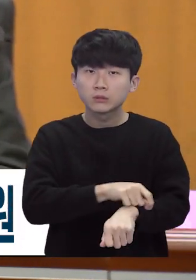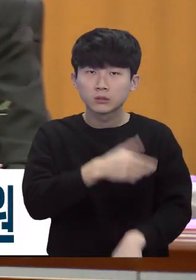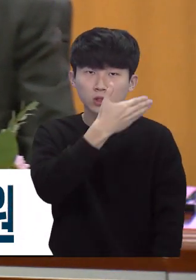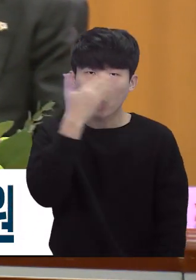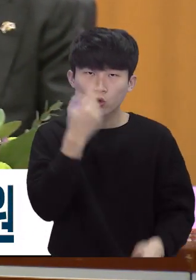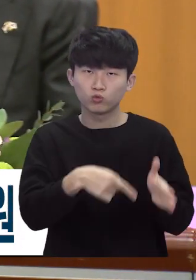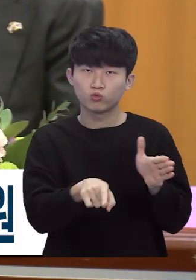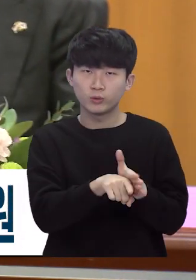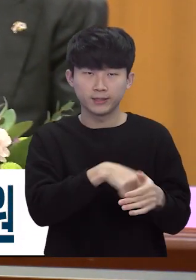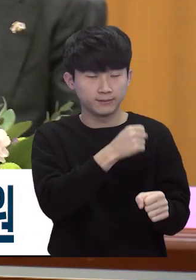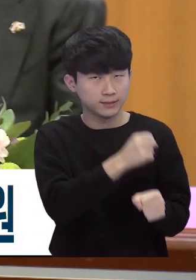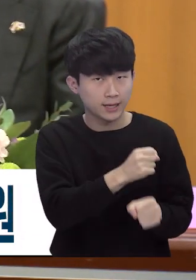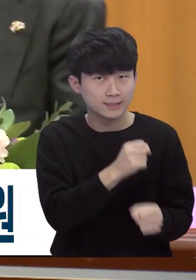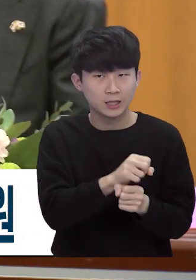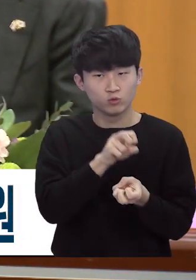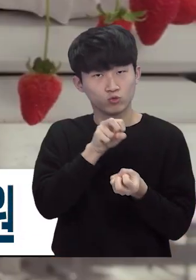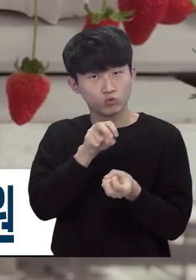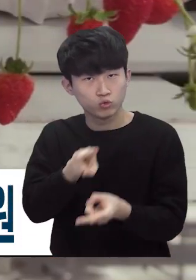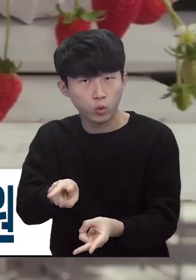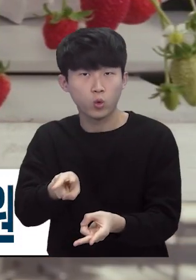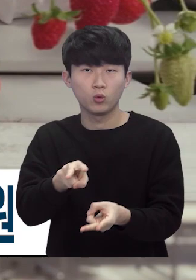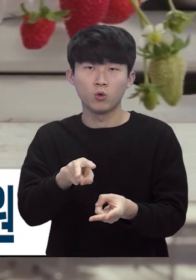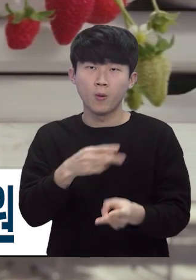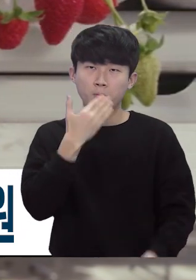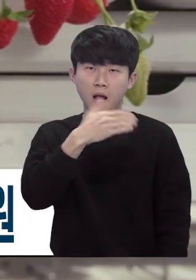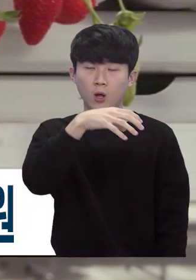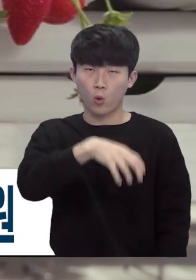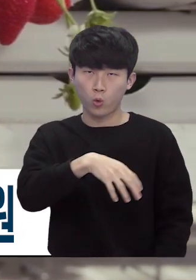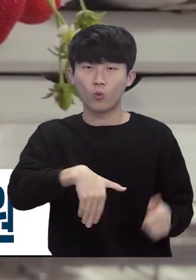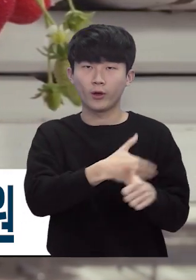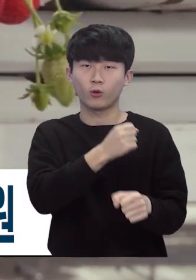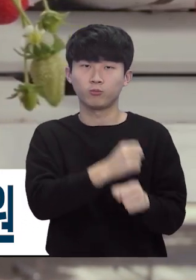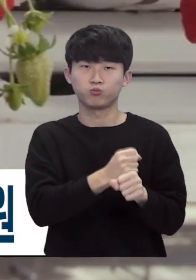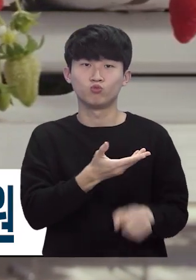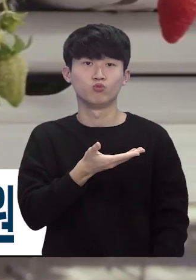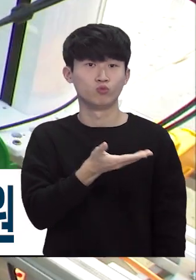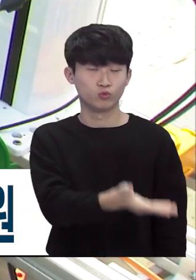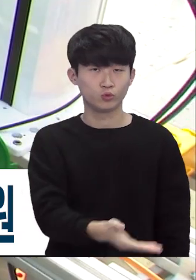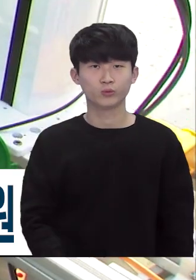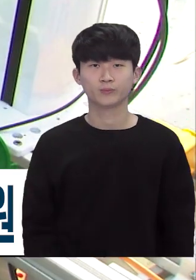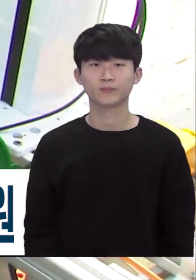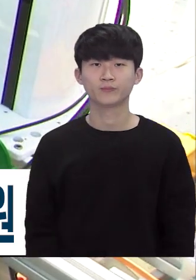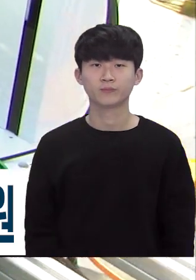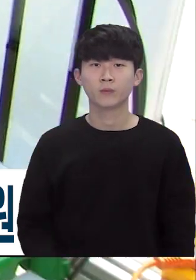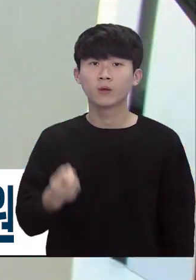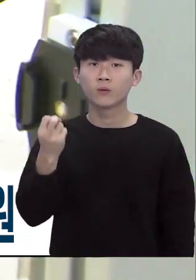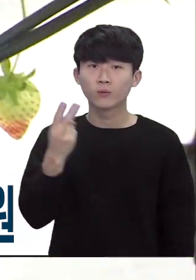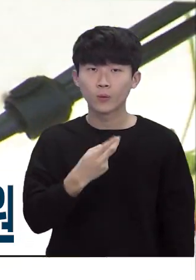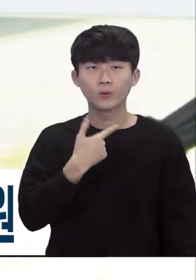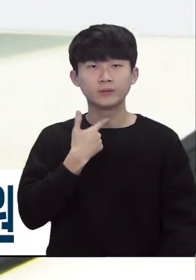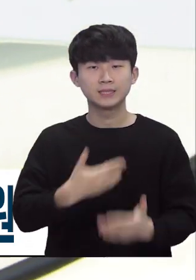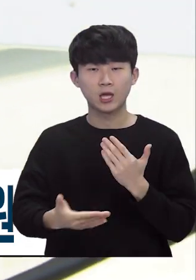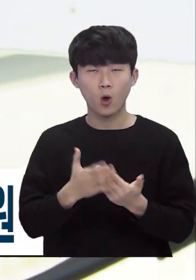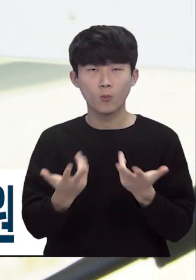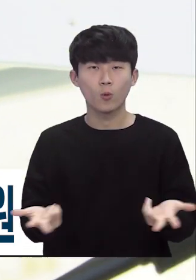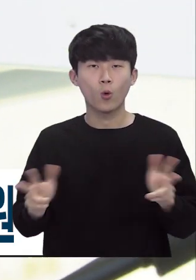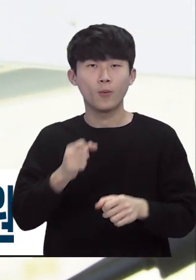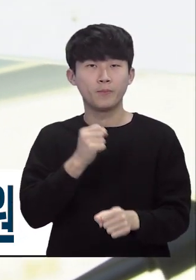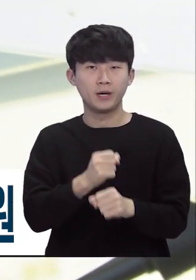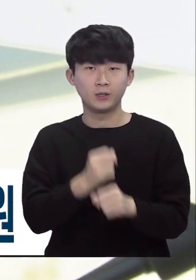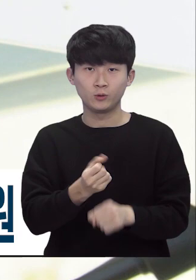청년 농업인 등이 거주하며 농산물을 생산, 유통, 가공하는 스마트팜 농산업 융복합단지를